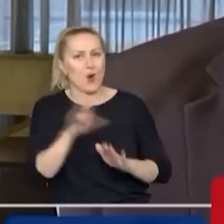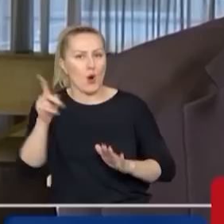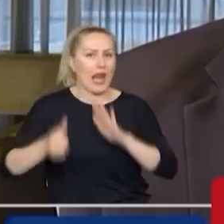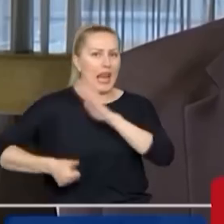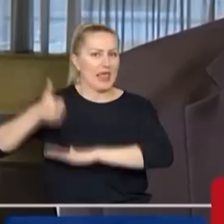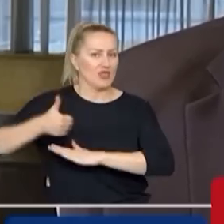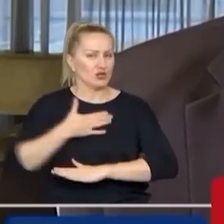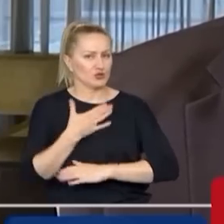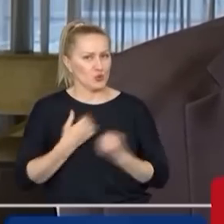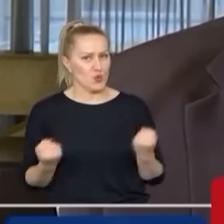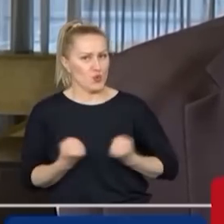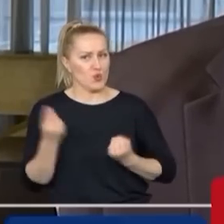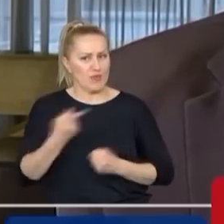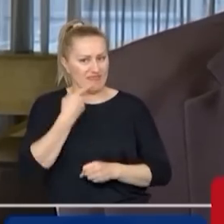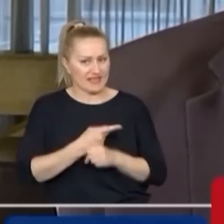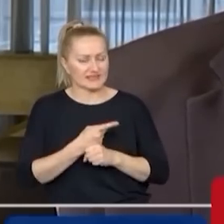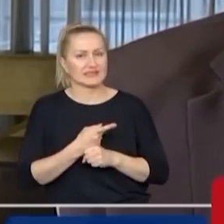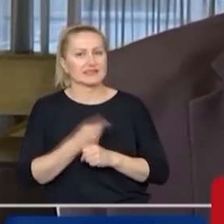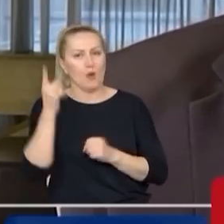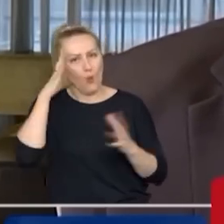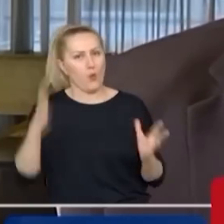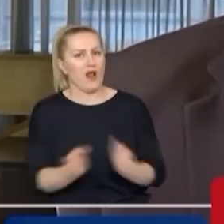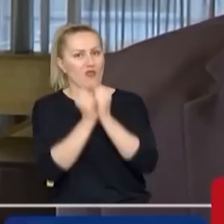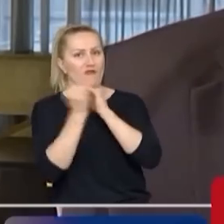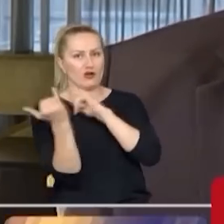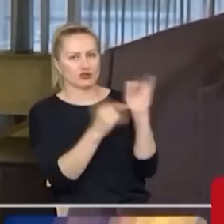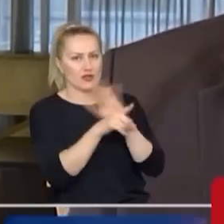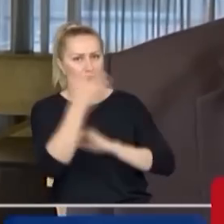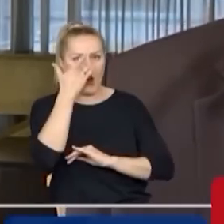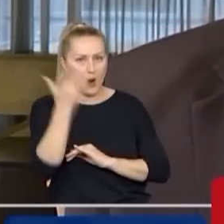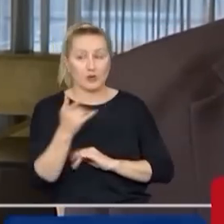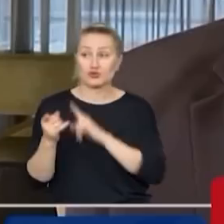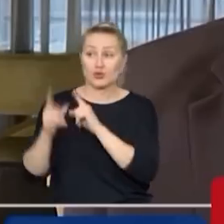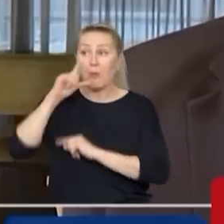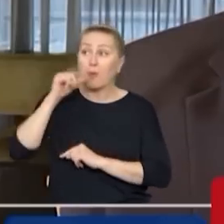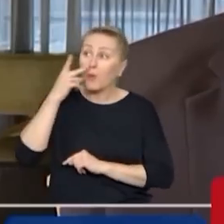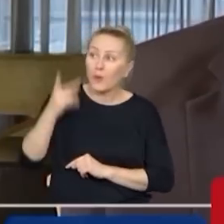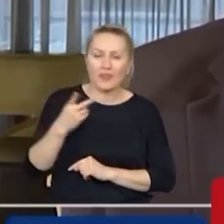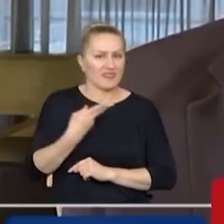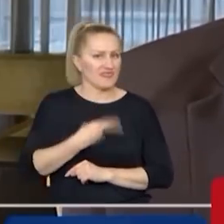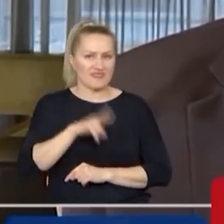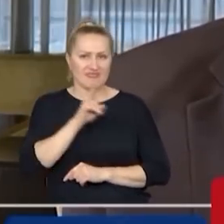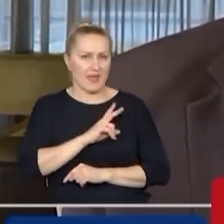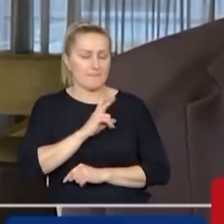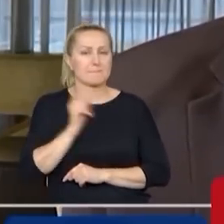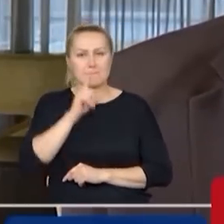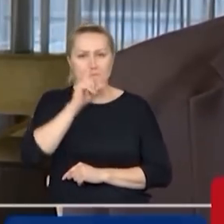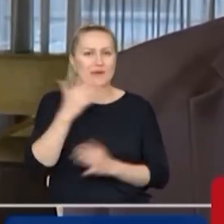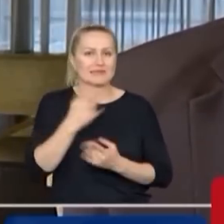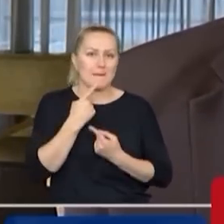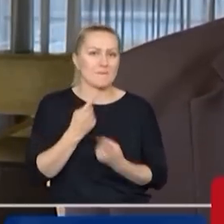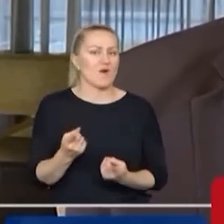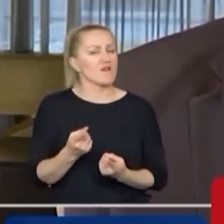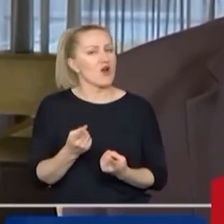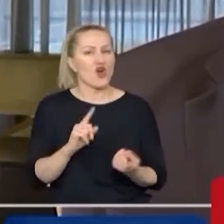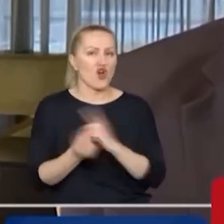liderem tej decyzji, że uratował Rosję. Putinowi to się bardzo nie podoba. Putin spróbuje publicznie powiedzieć, że to nie,